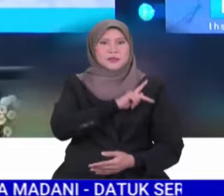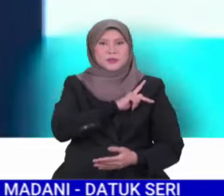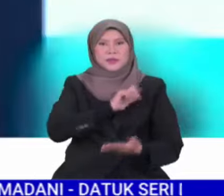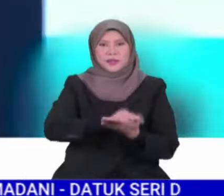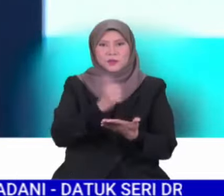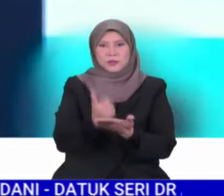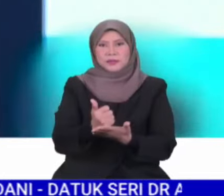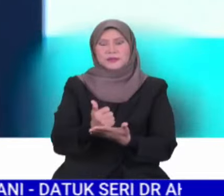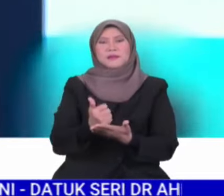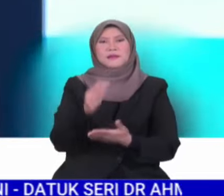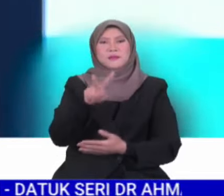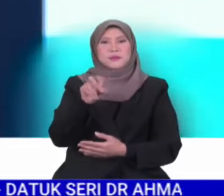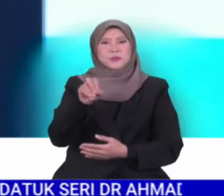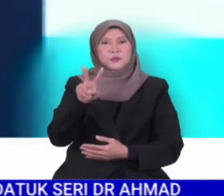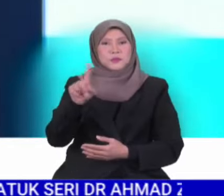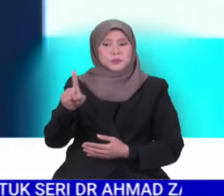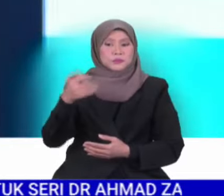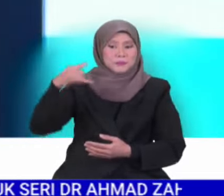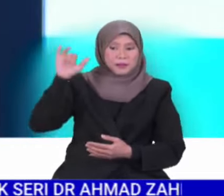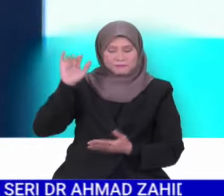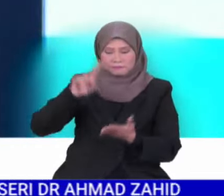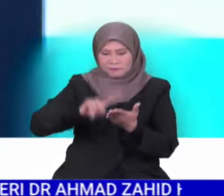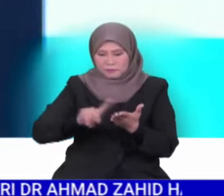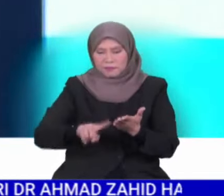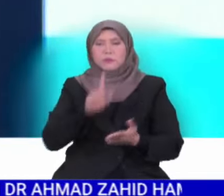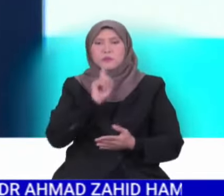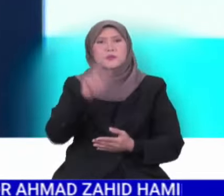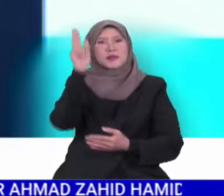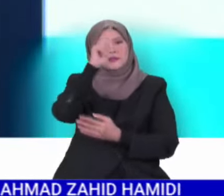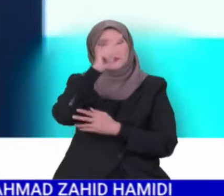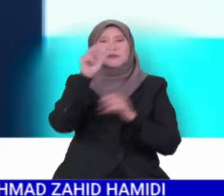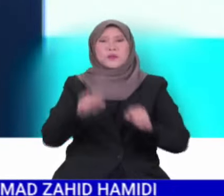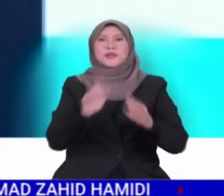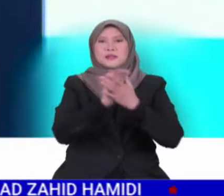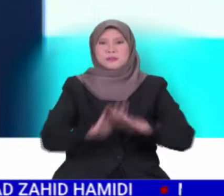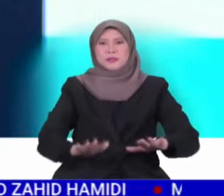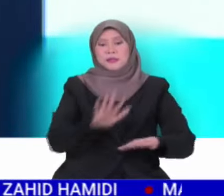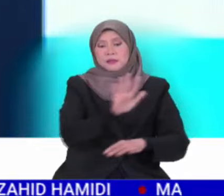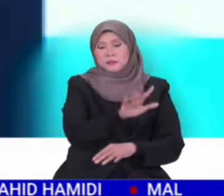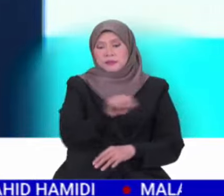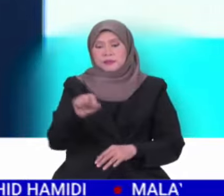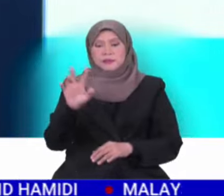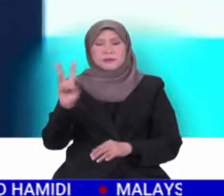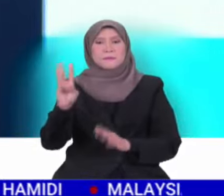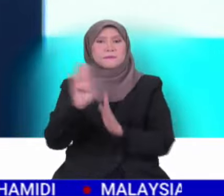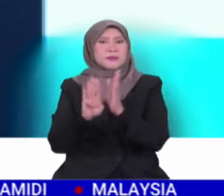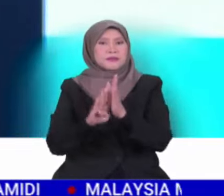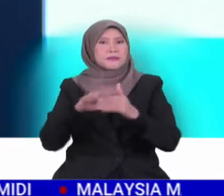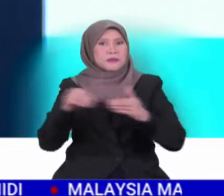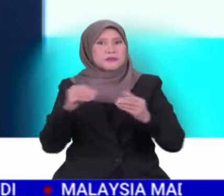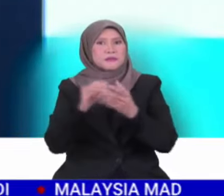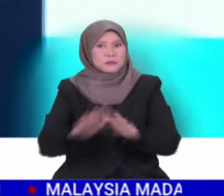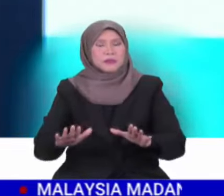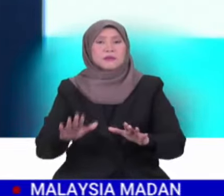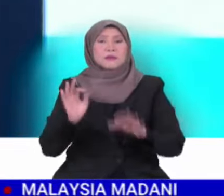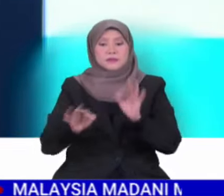Negara 2021 semalam, kerajaan sebenarnya mampu menyelamatkan 5 hingga 6 bilion ringgit